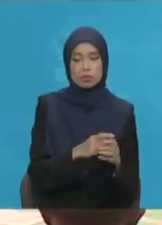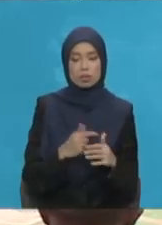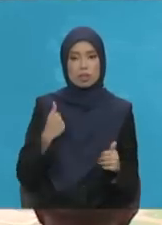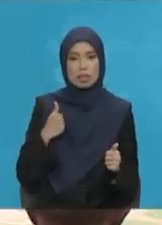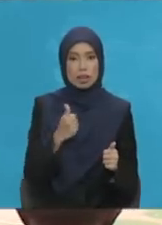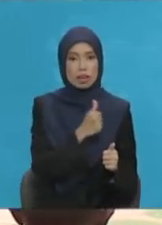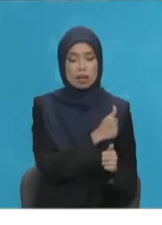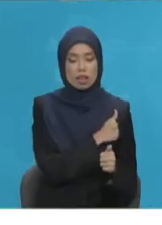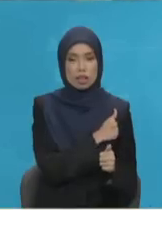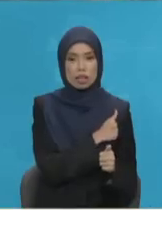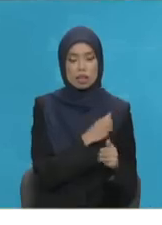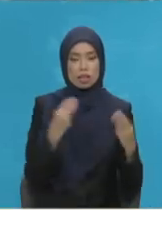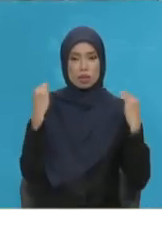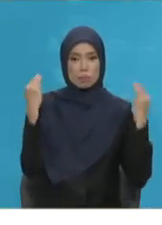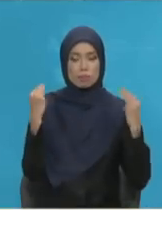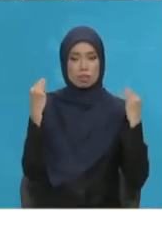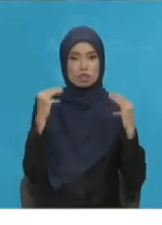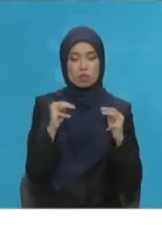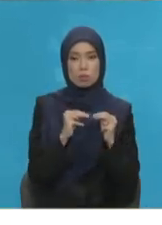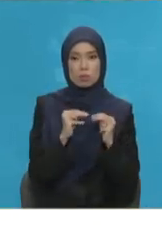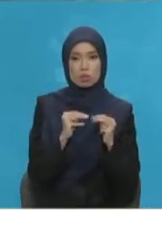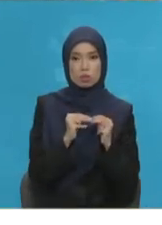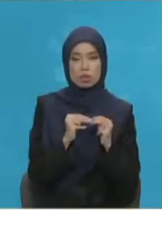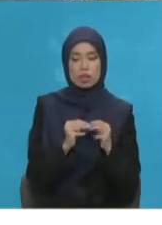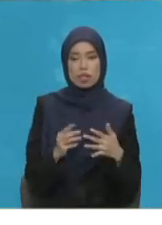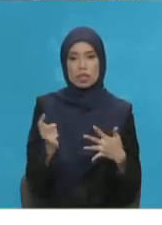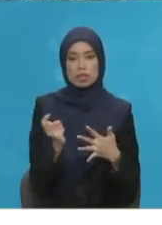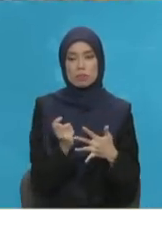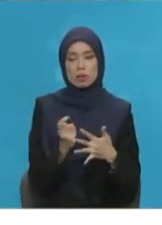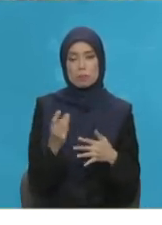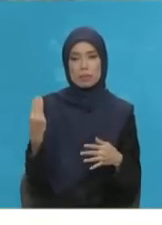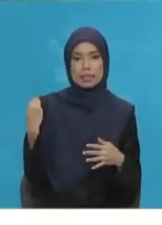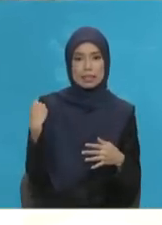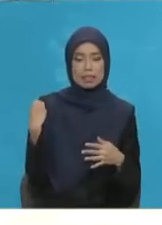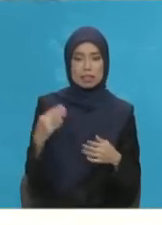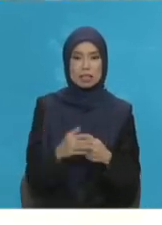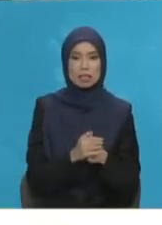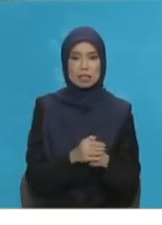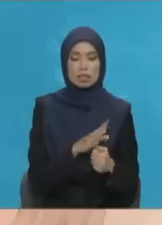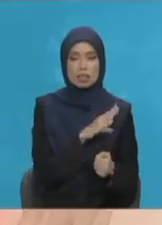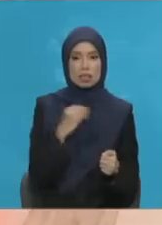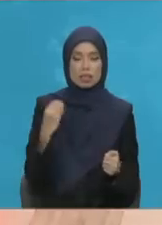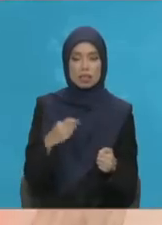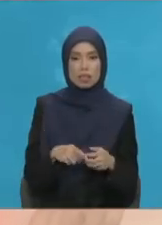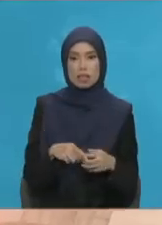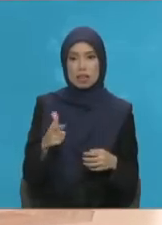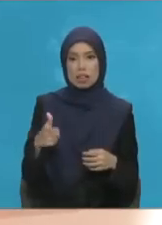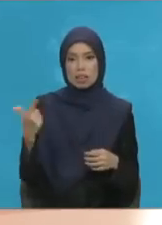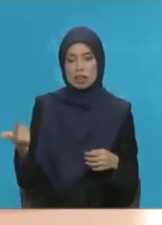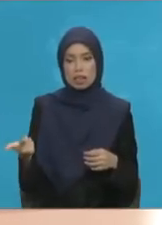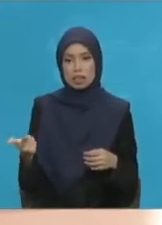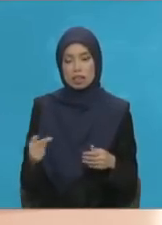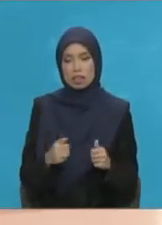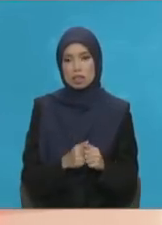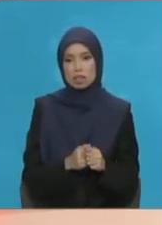ahli Ali majelis majelis musyawarah-imbaran menteri pangeran-pengiran peranakan behin Mantri